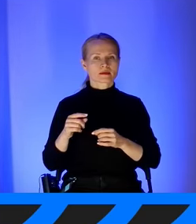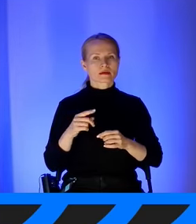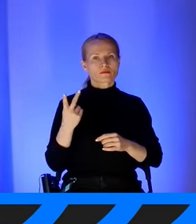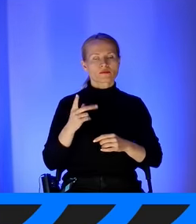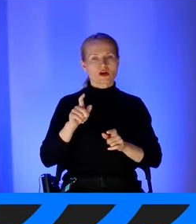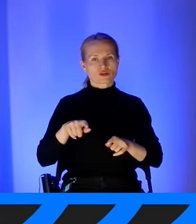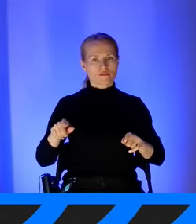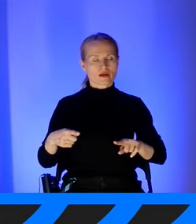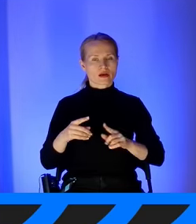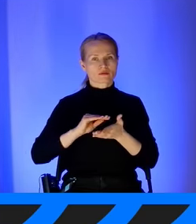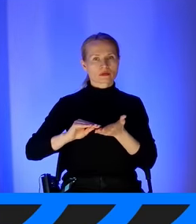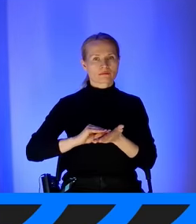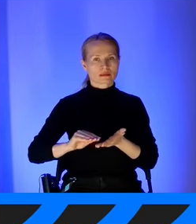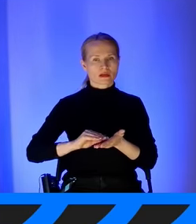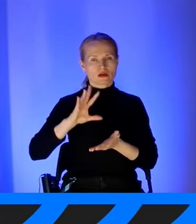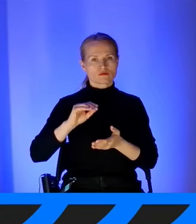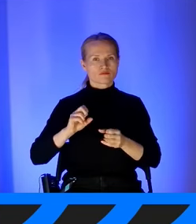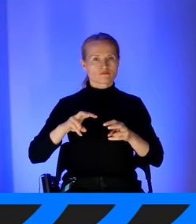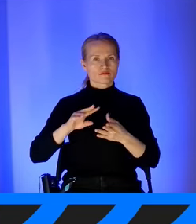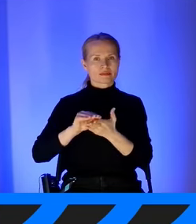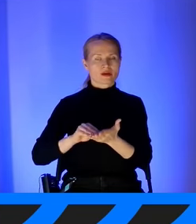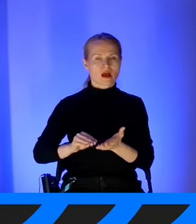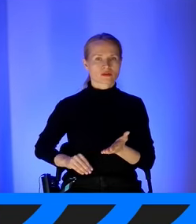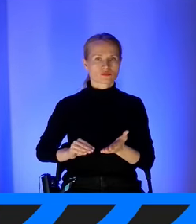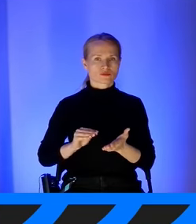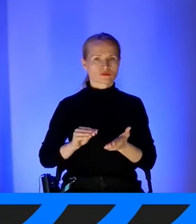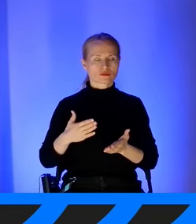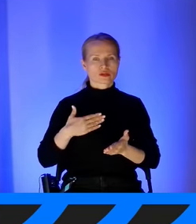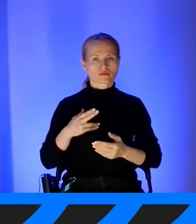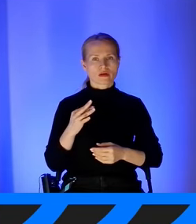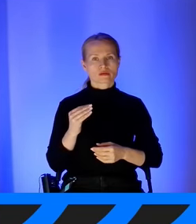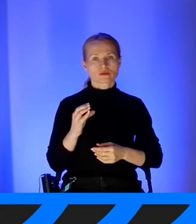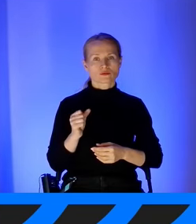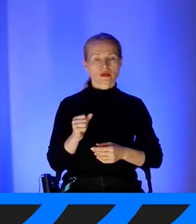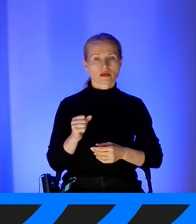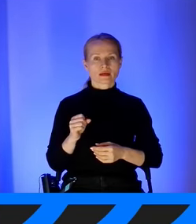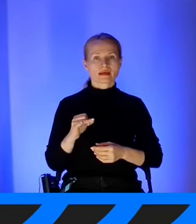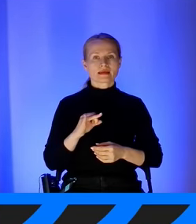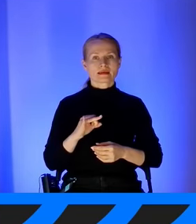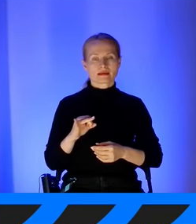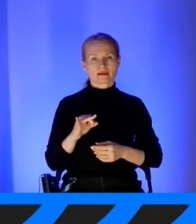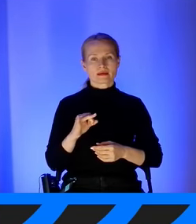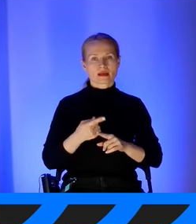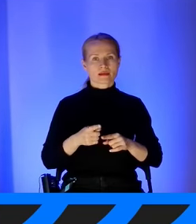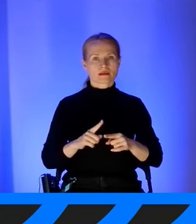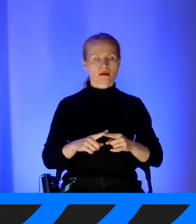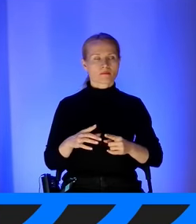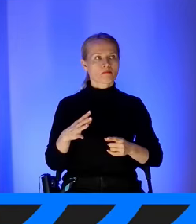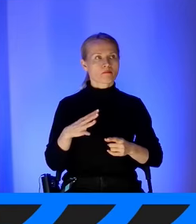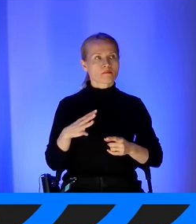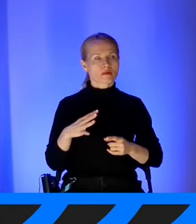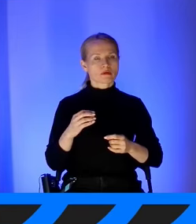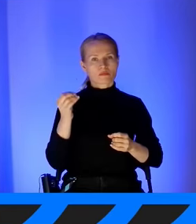человека которые писали всю спецификацию п нашего консенсуса но и это был такой